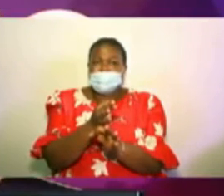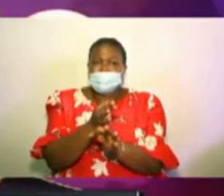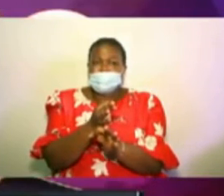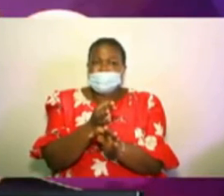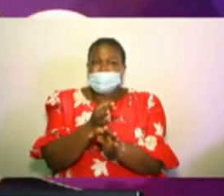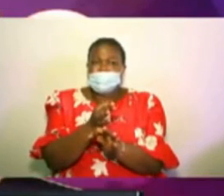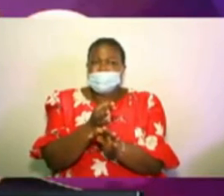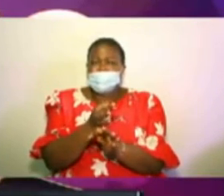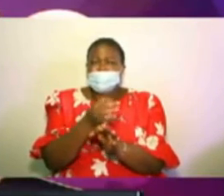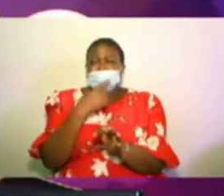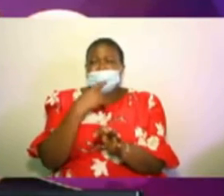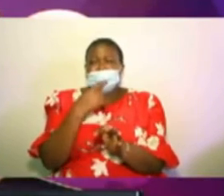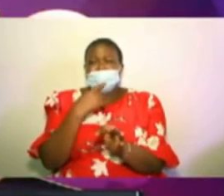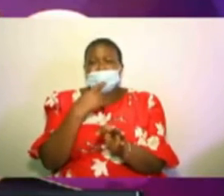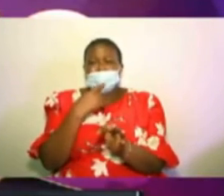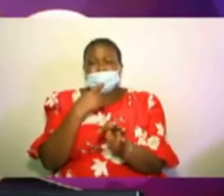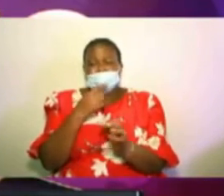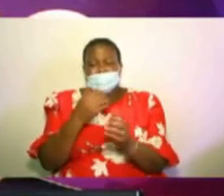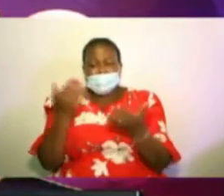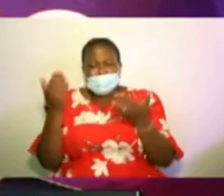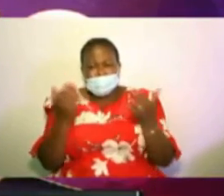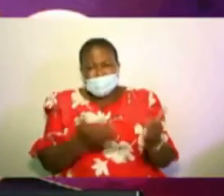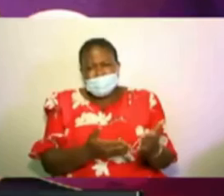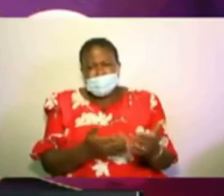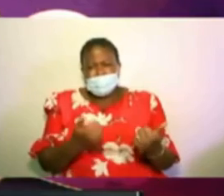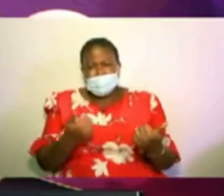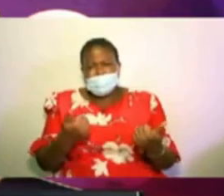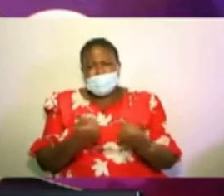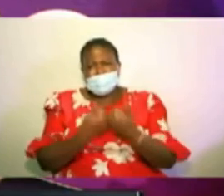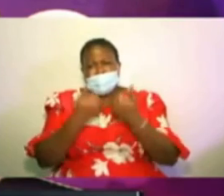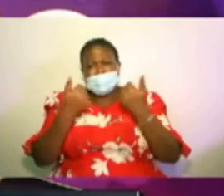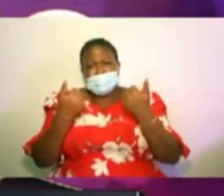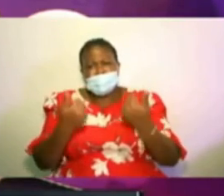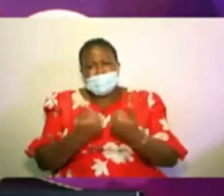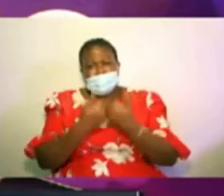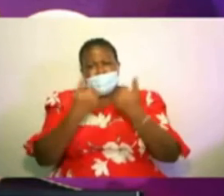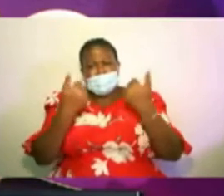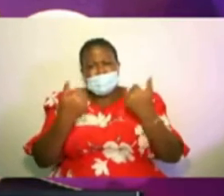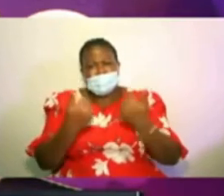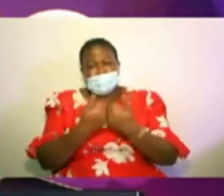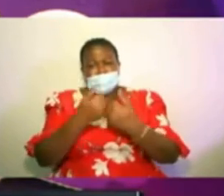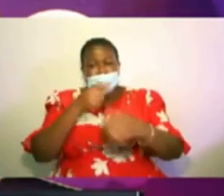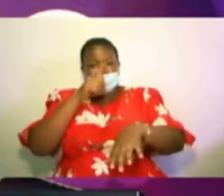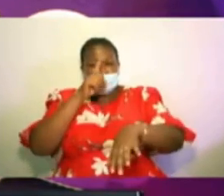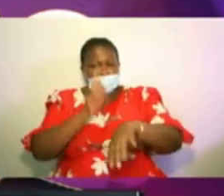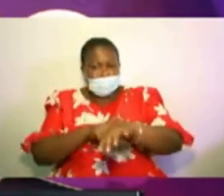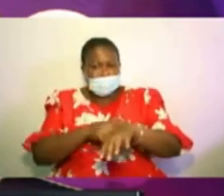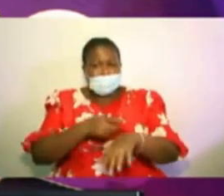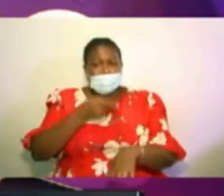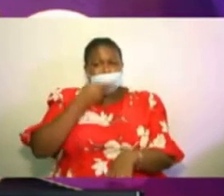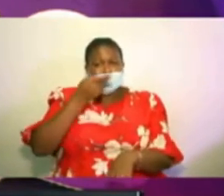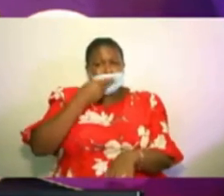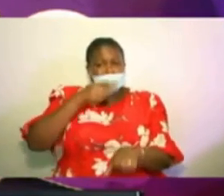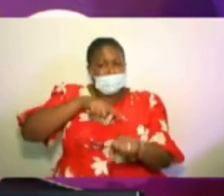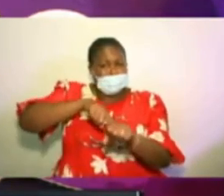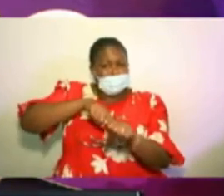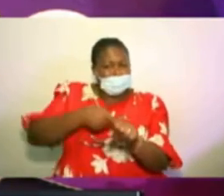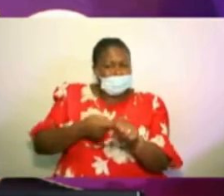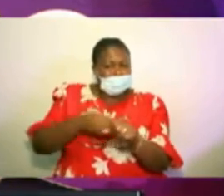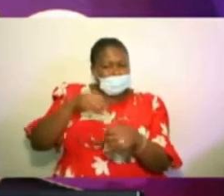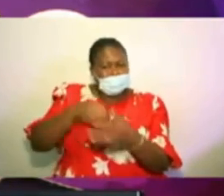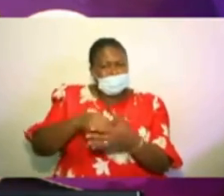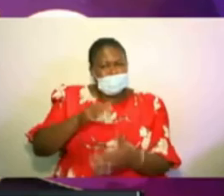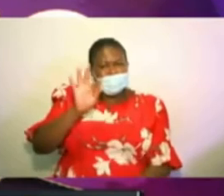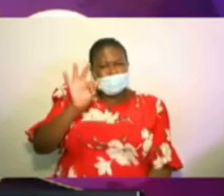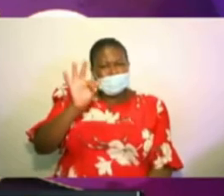the serious challenges the Church of Pentecost went through after the crisis of the late 50s and the early 60s. Et donc, le